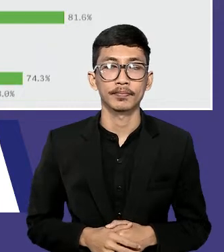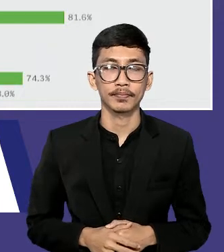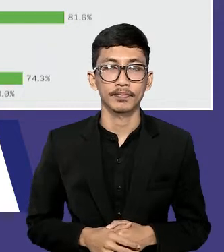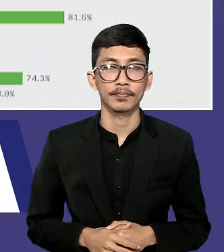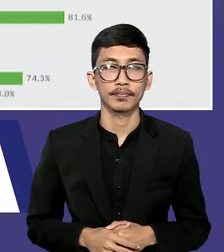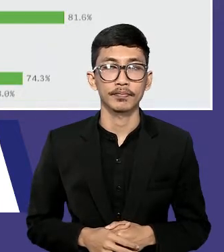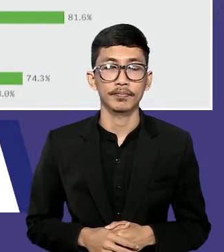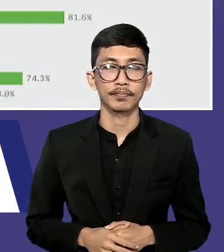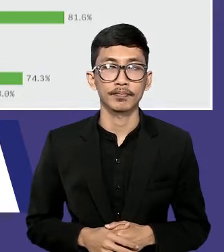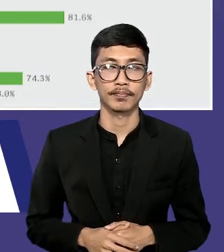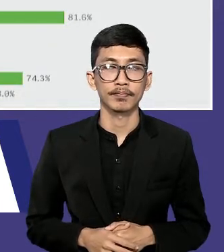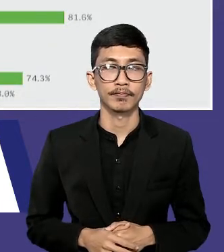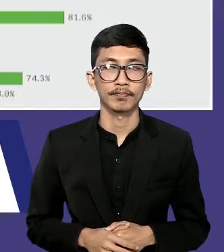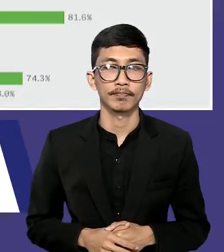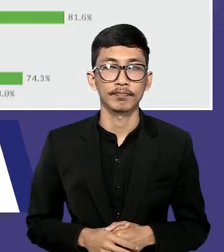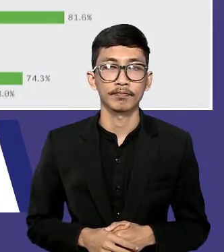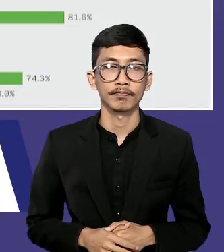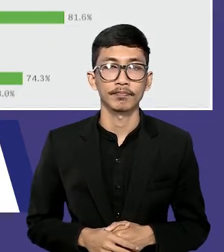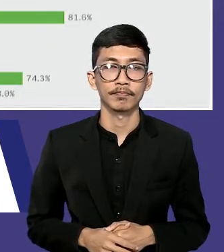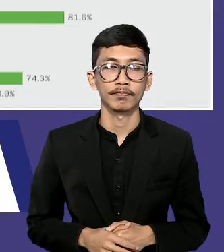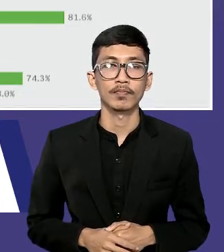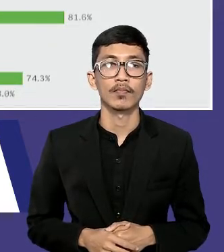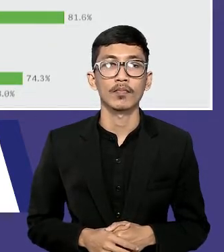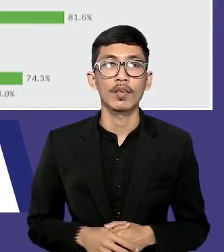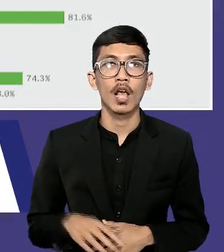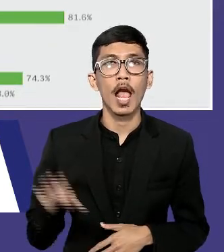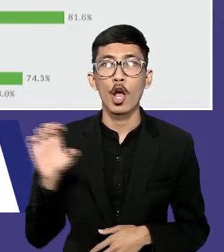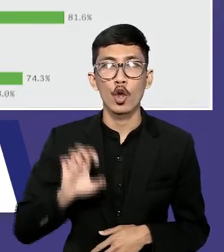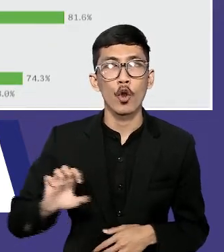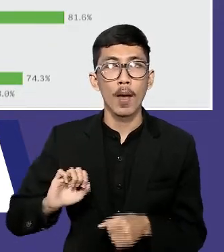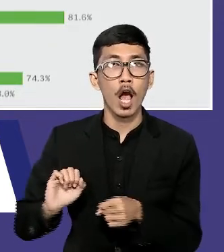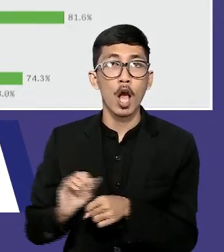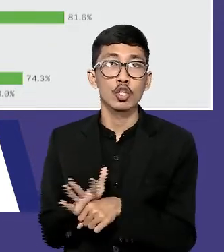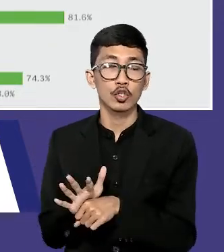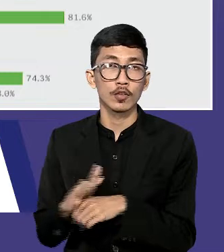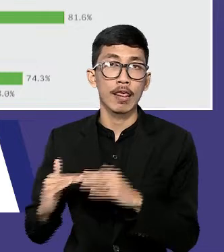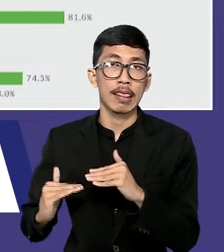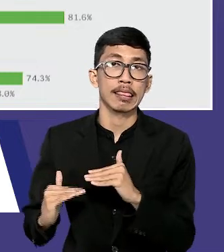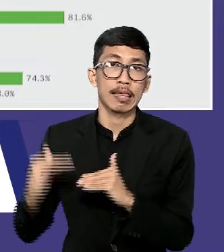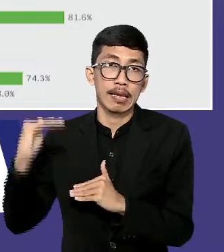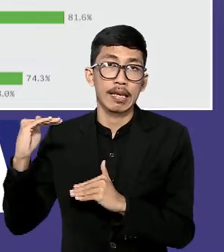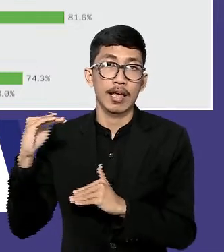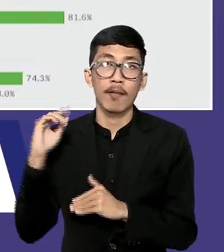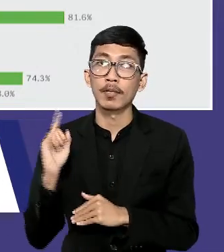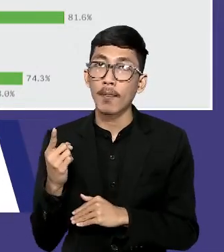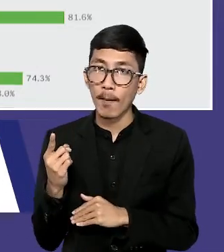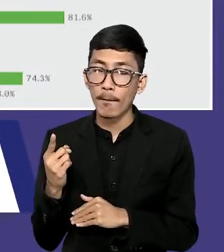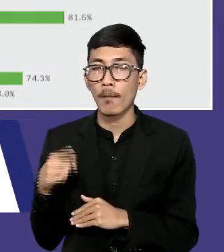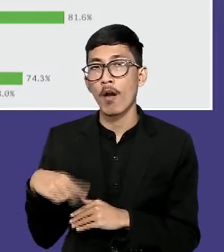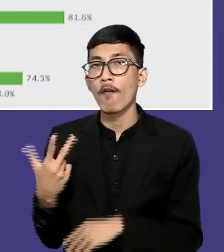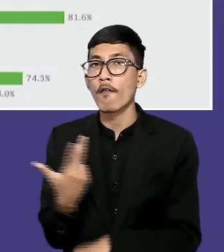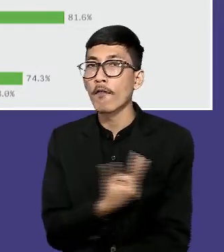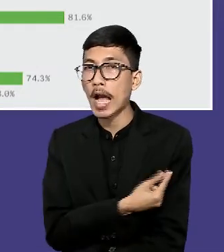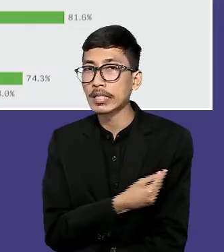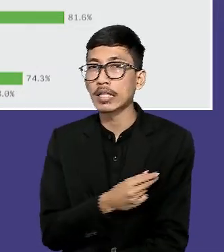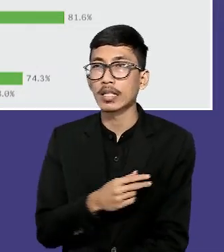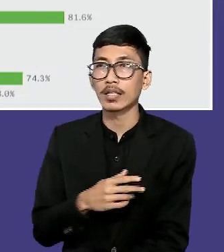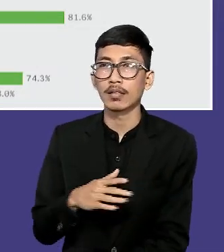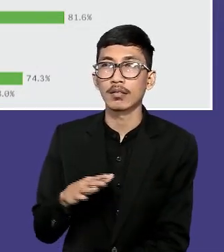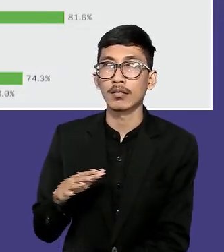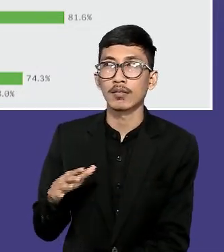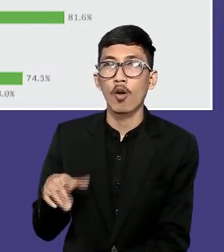ini kunci sekali Hai Rawa Sebabnya kenapa di Eropa Tinggi karena faktor vaksinasi yang tidak merata masih banyak